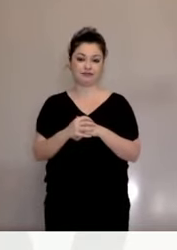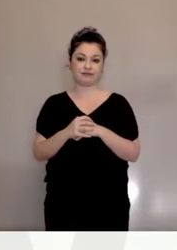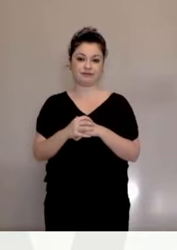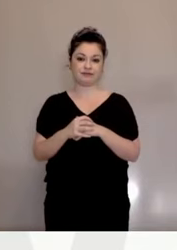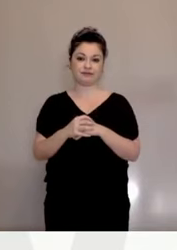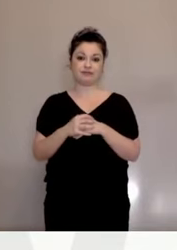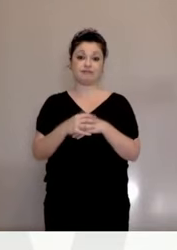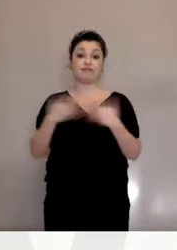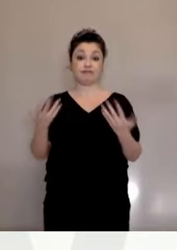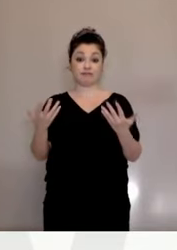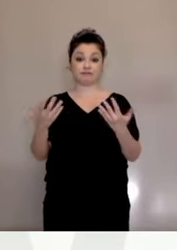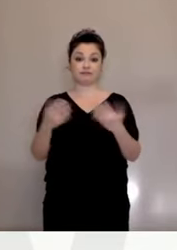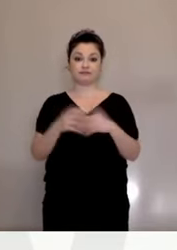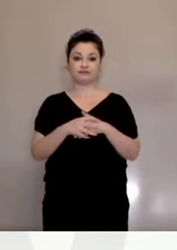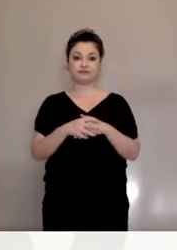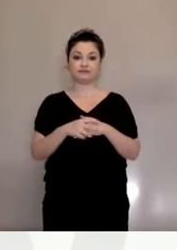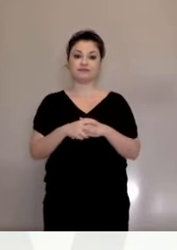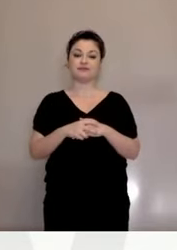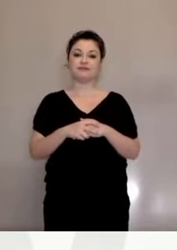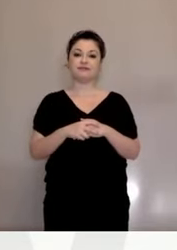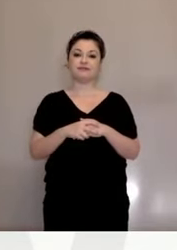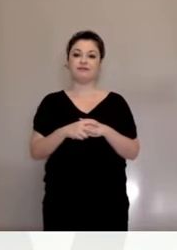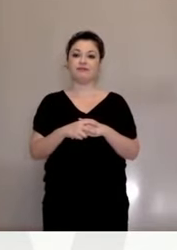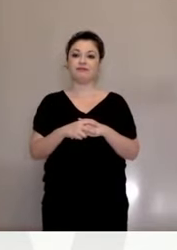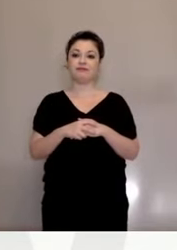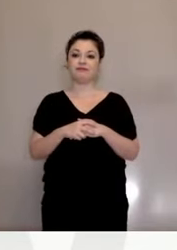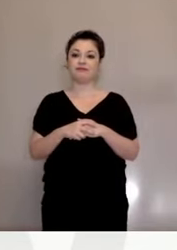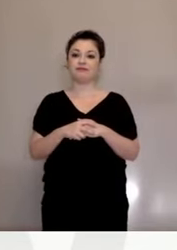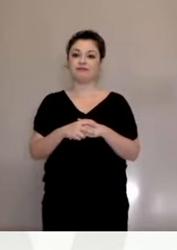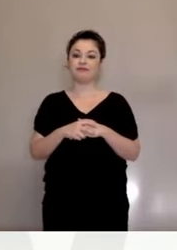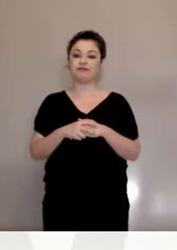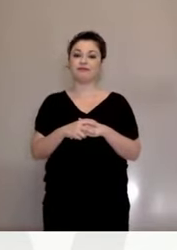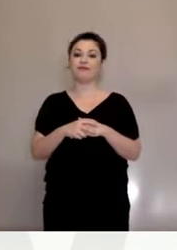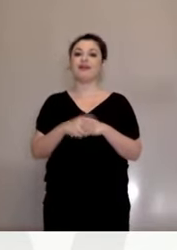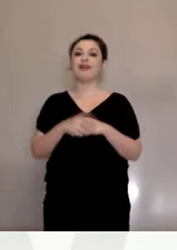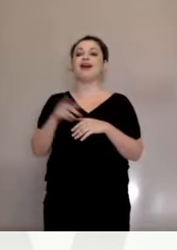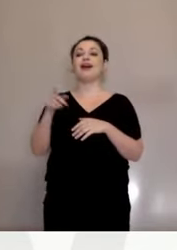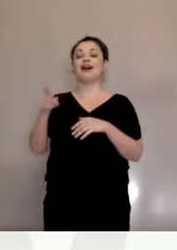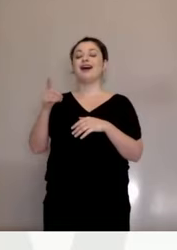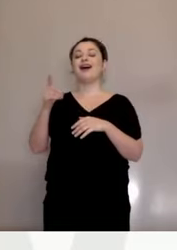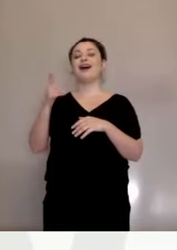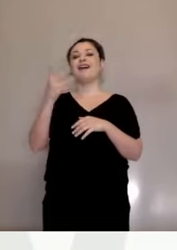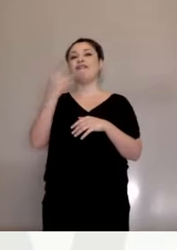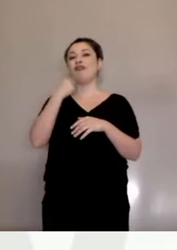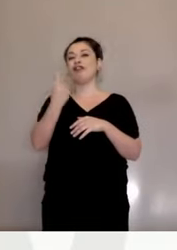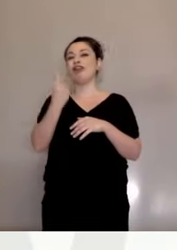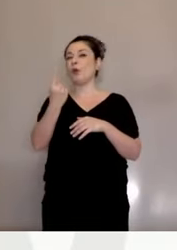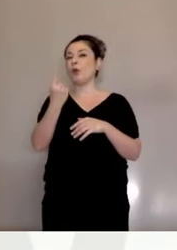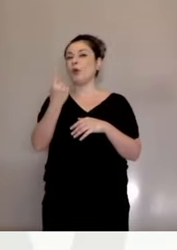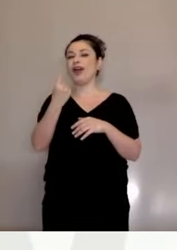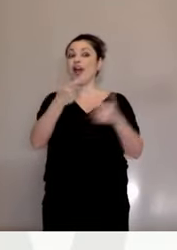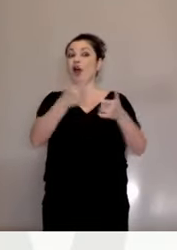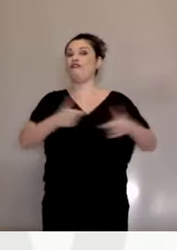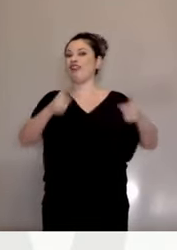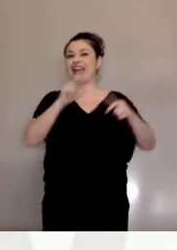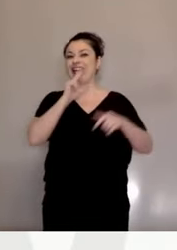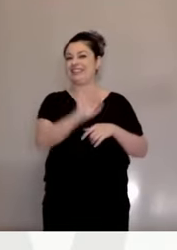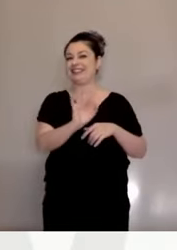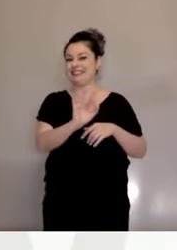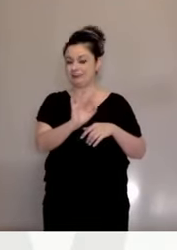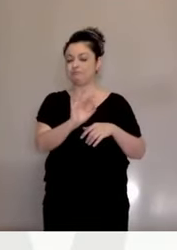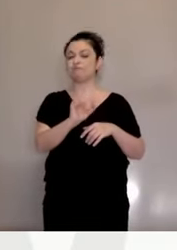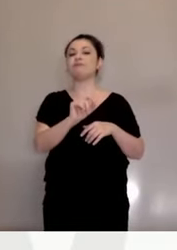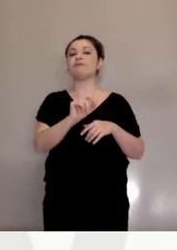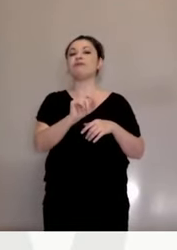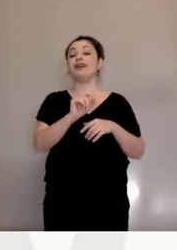E in questo senso, voglio dire una cosa che non ho detto nella conferenza,